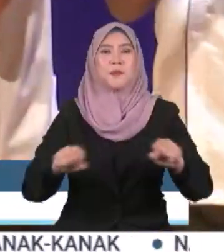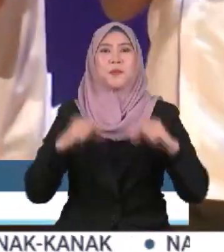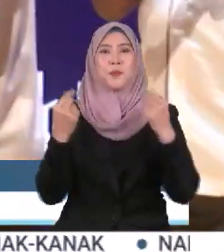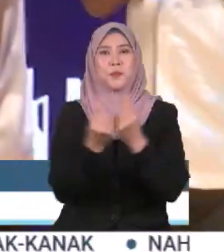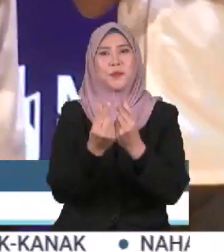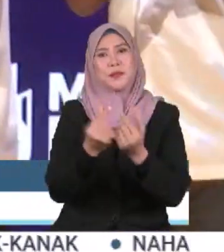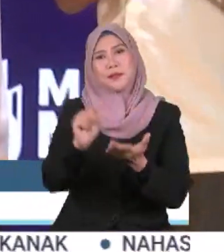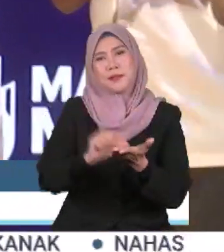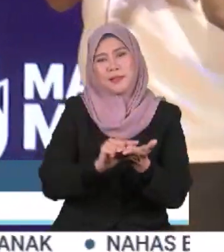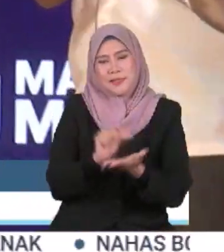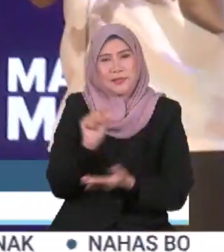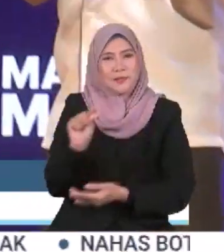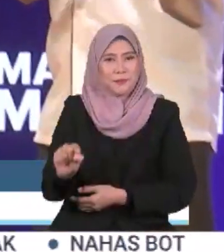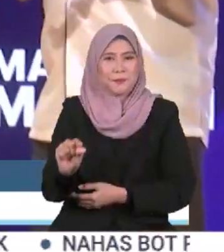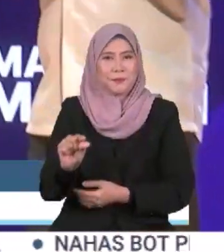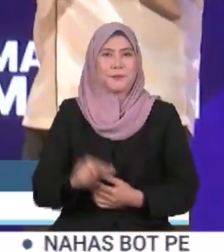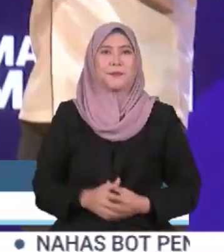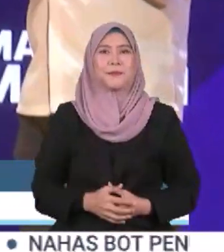golongan berpendapatan rendah.